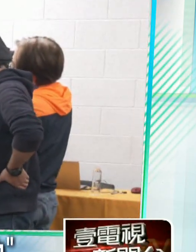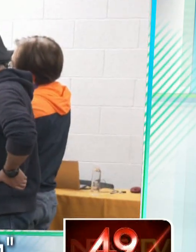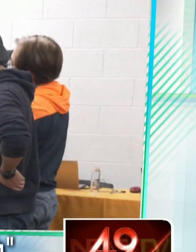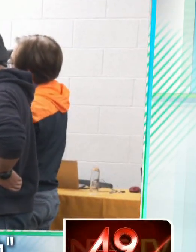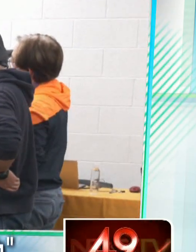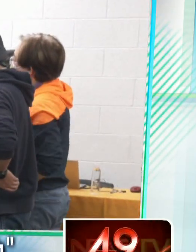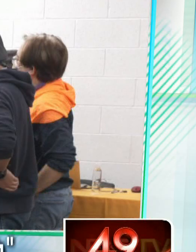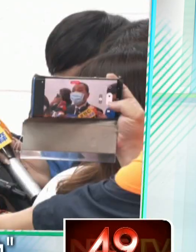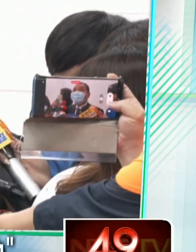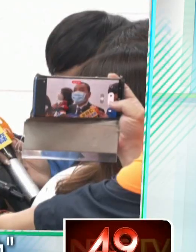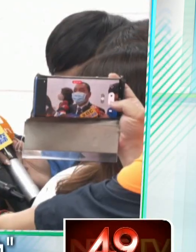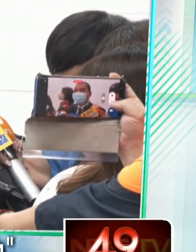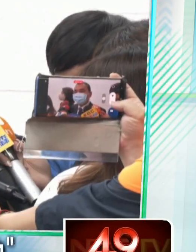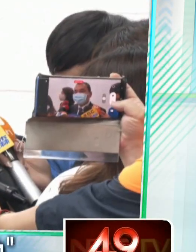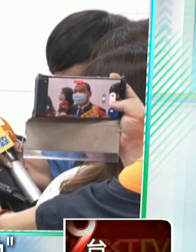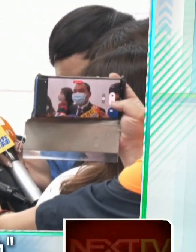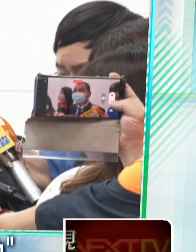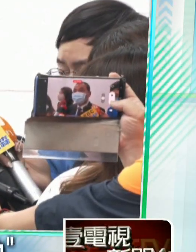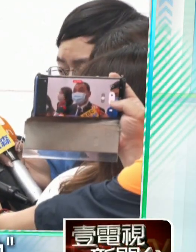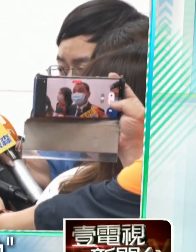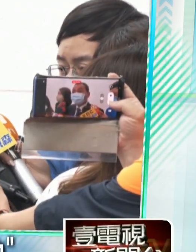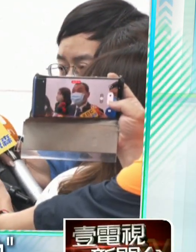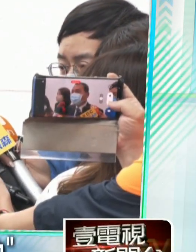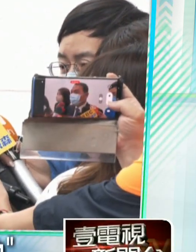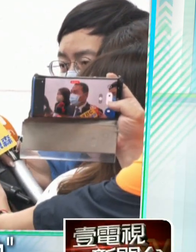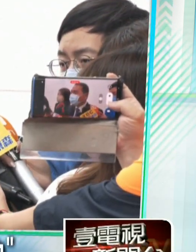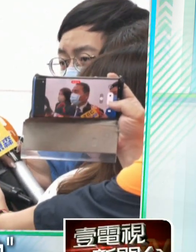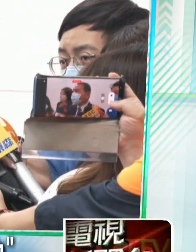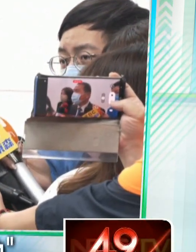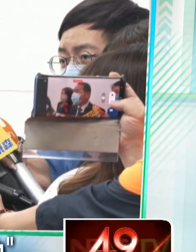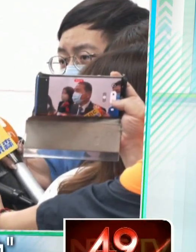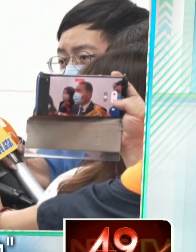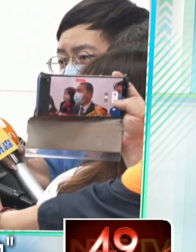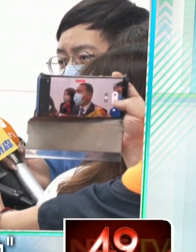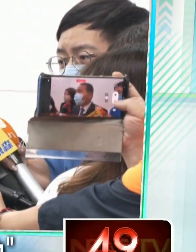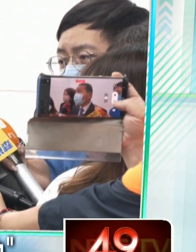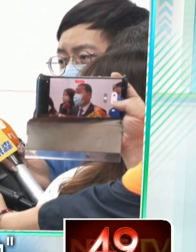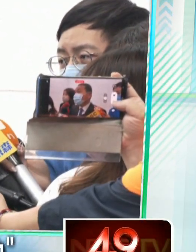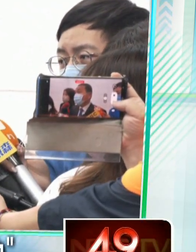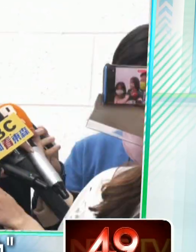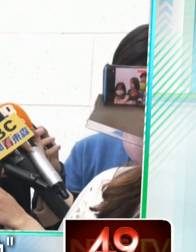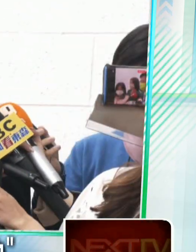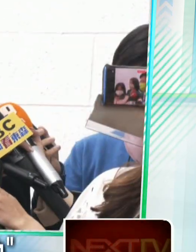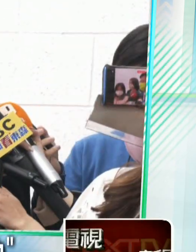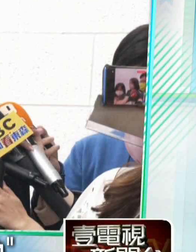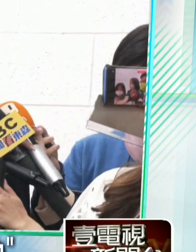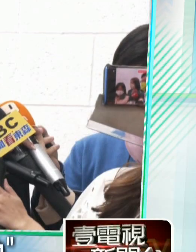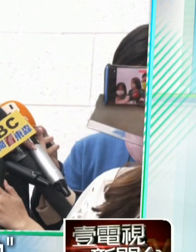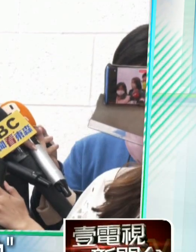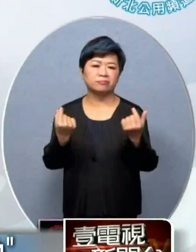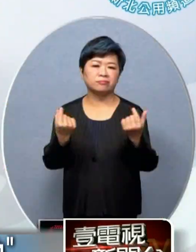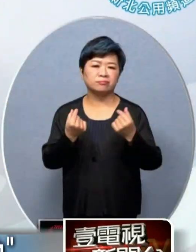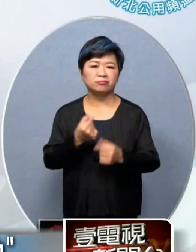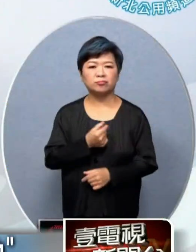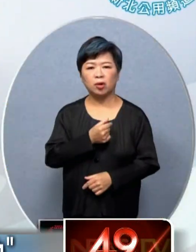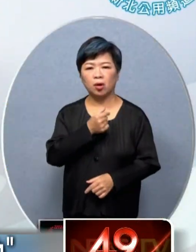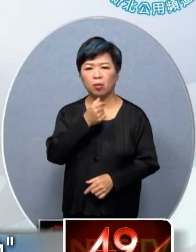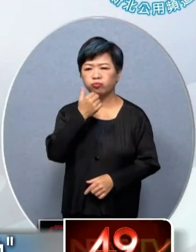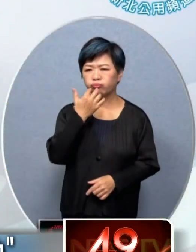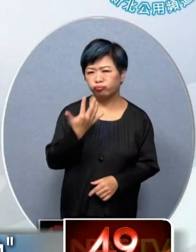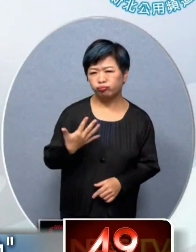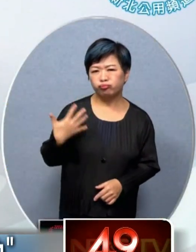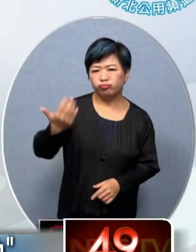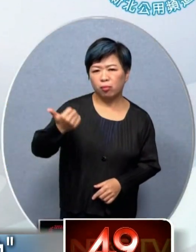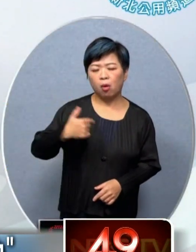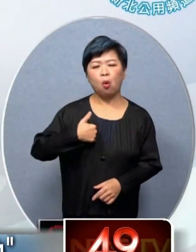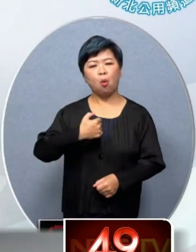说侯氏风格就是答非所问，就像是打鹿机不断的跳针，听不懂别人的问题。 好好做